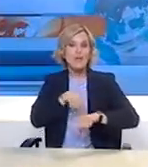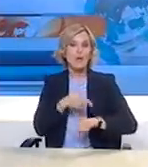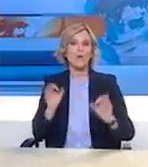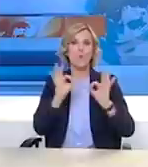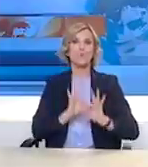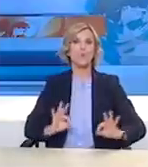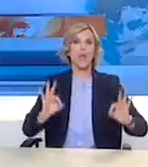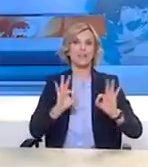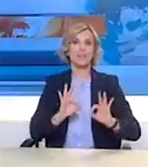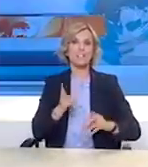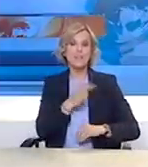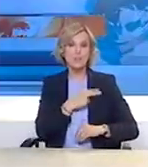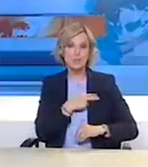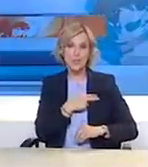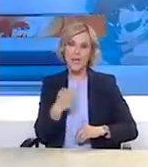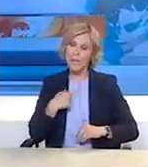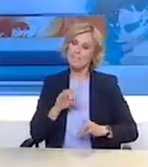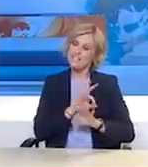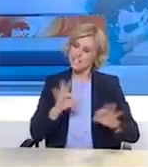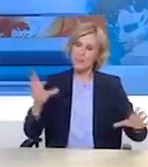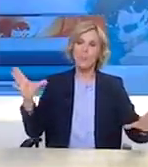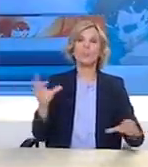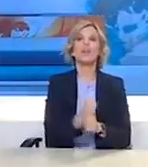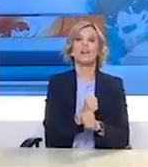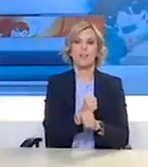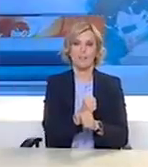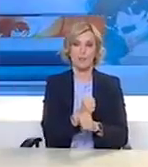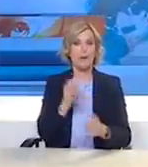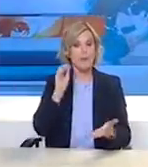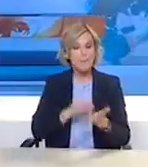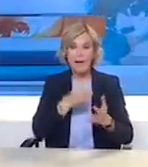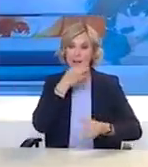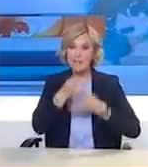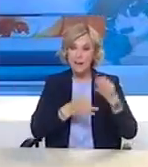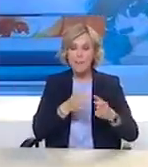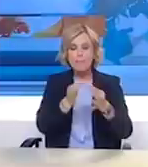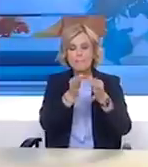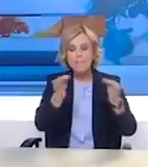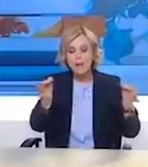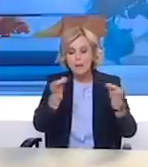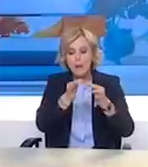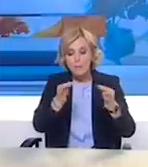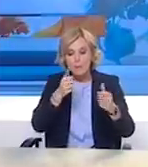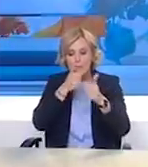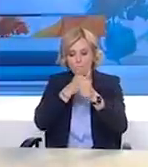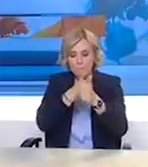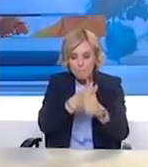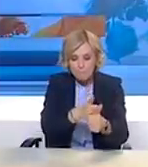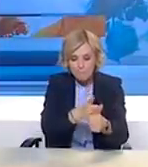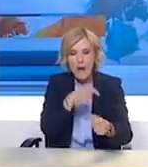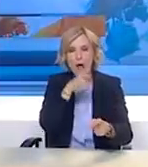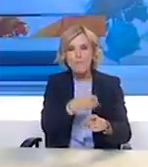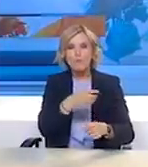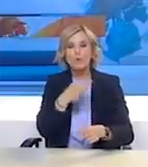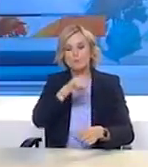φτάσουμε και είμαστε σίγουροι ότι θα τα καταφέρουμε εφόσον, για μία ακόμη φορά να πω, τηρήσουμε τα μέτρα. Είναι πάρα πολύ σημαντικό. Δεν